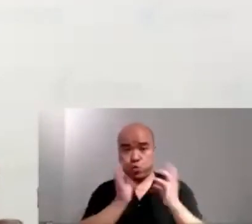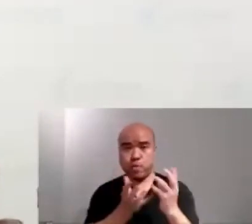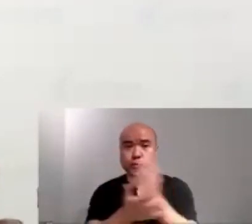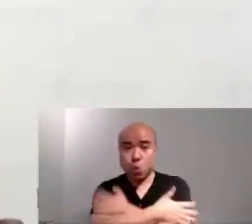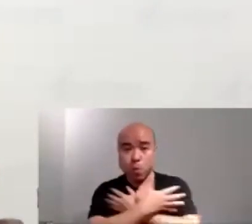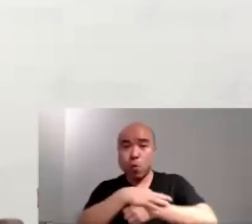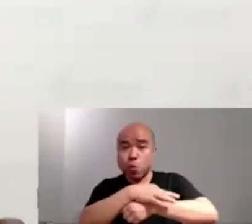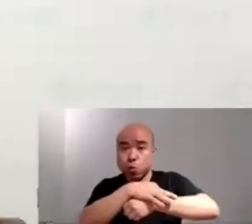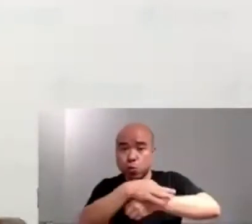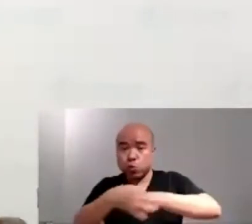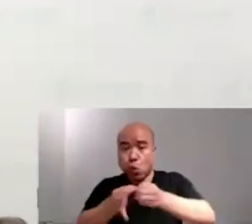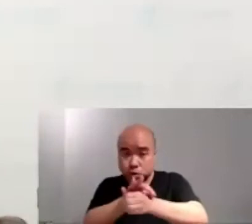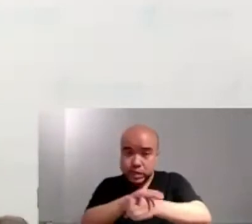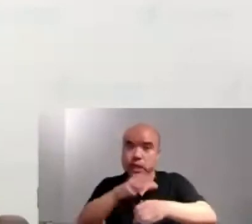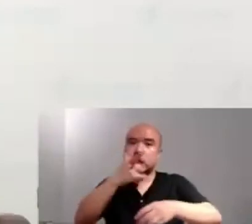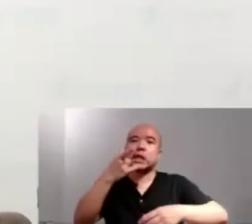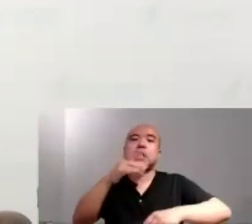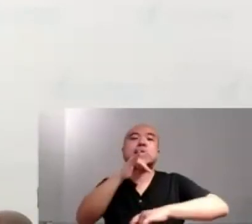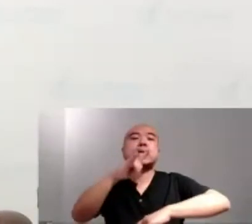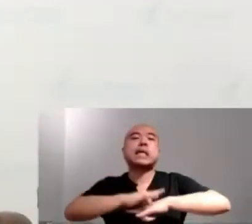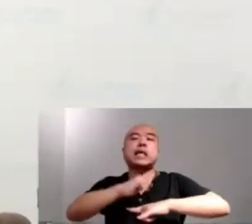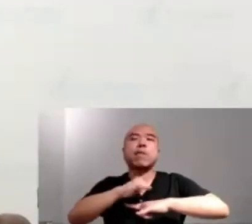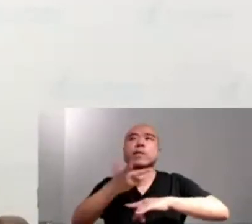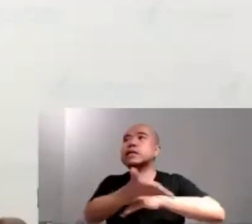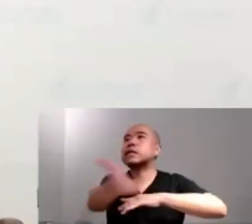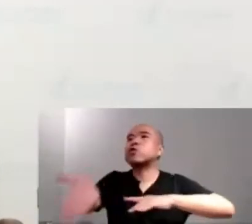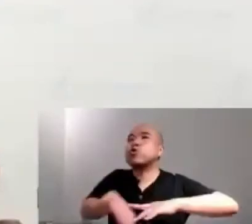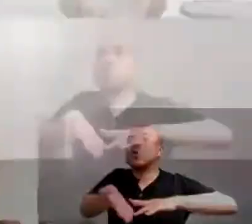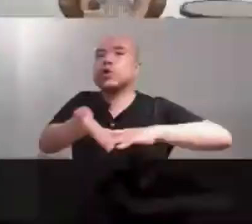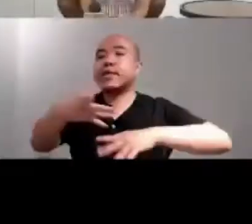樂去給其他人建立自信。